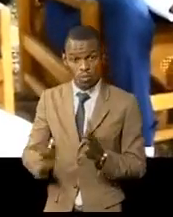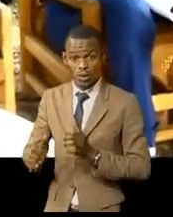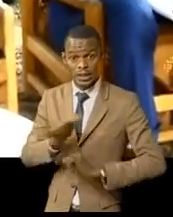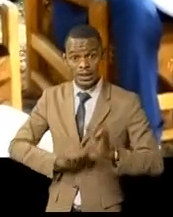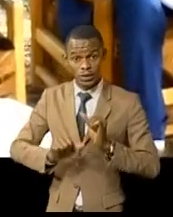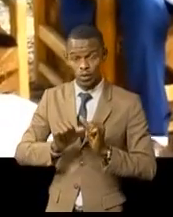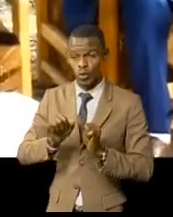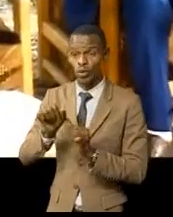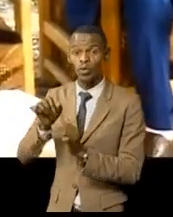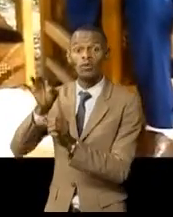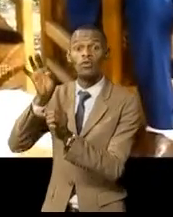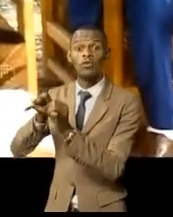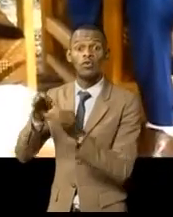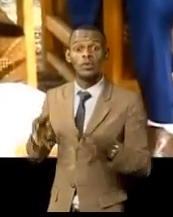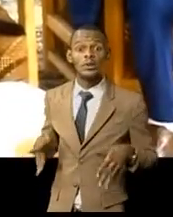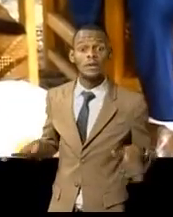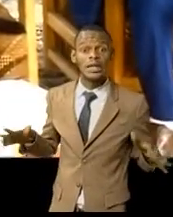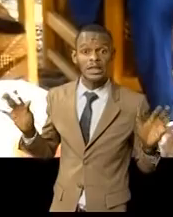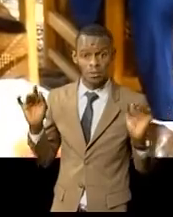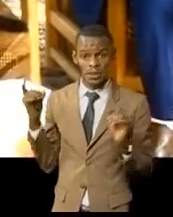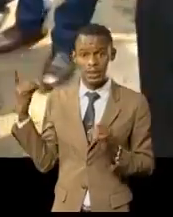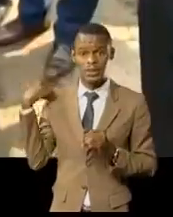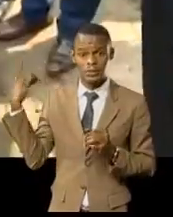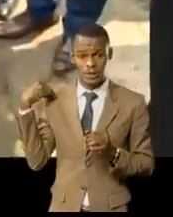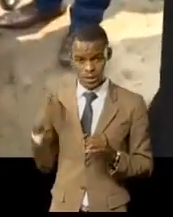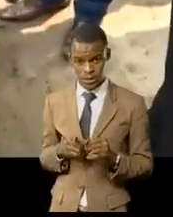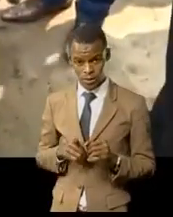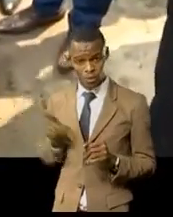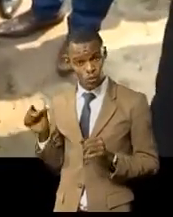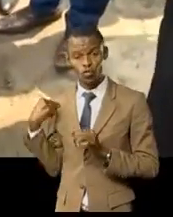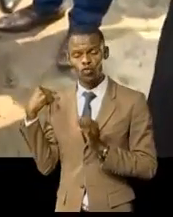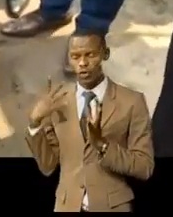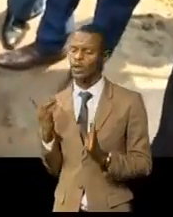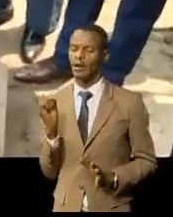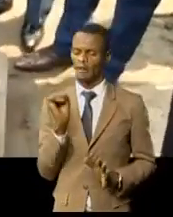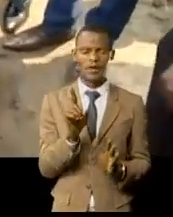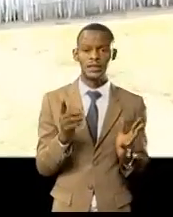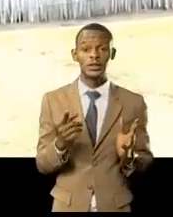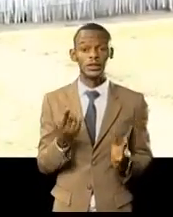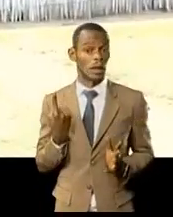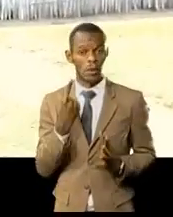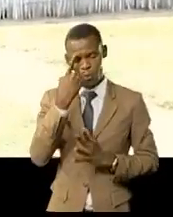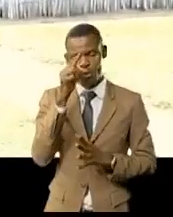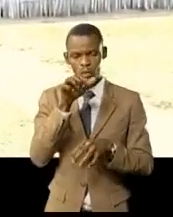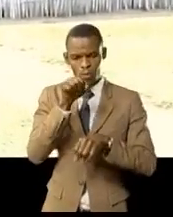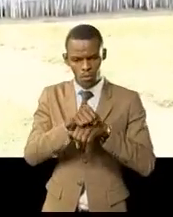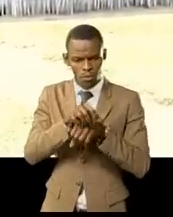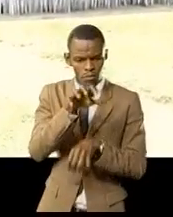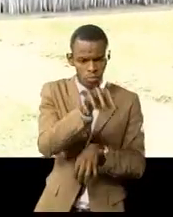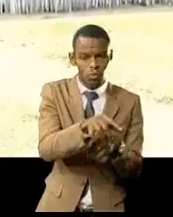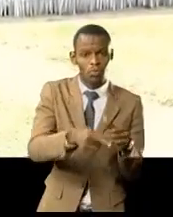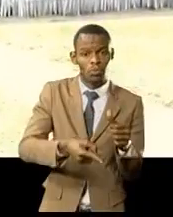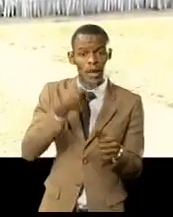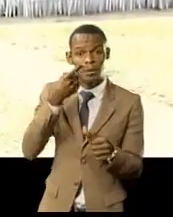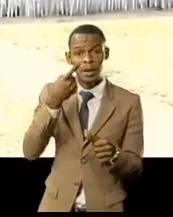c'est le gouverneur Willy Tunala Hassan qui, à ses jours, pose la première pierre des constructions de l'Institut Lusasi, situé en